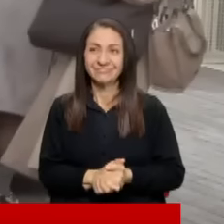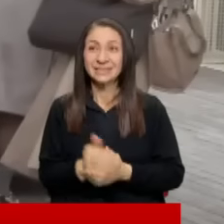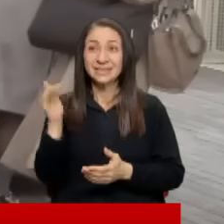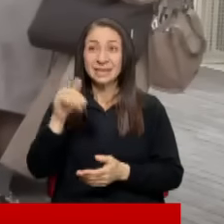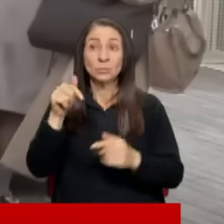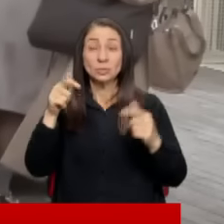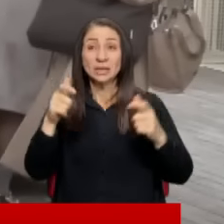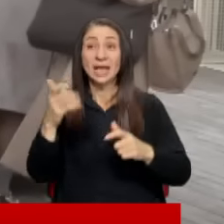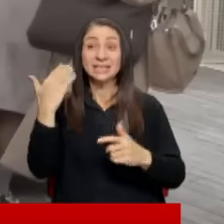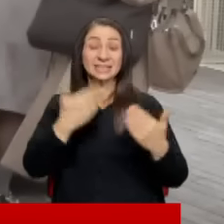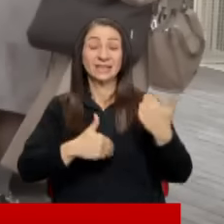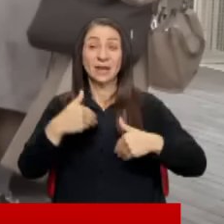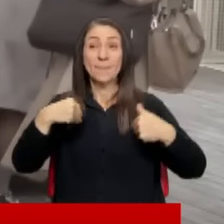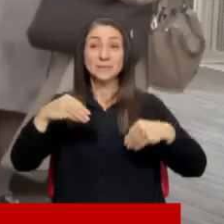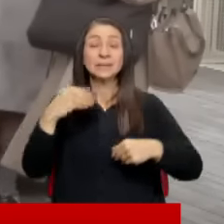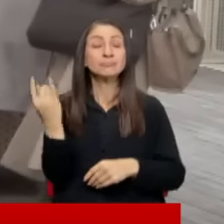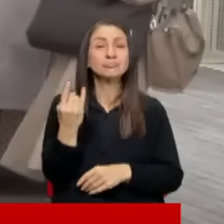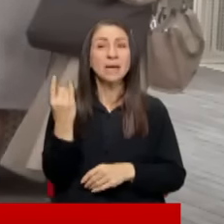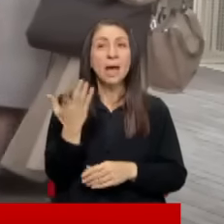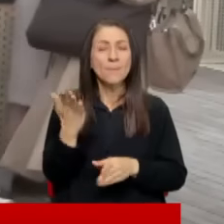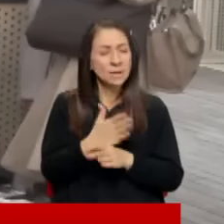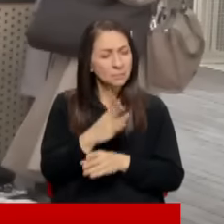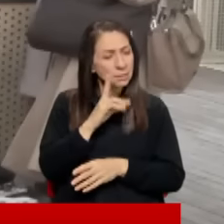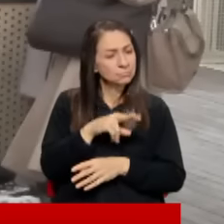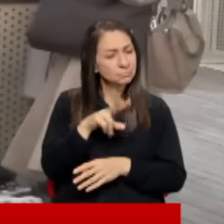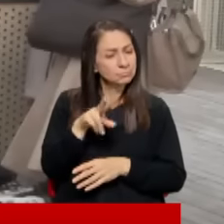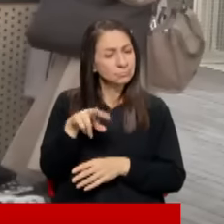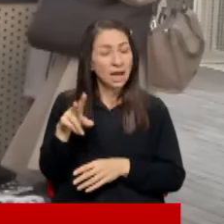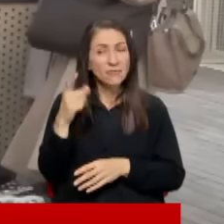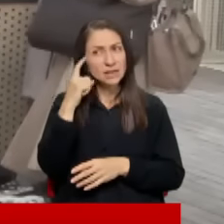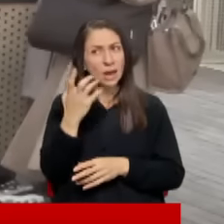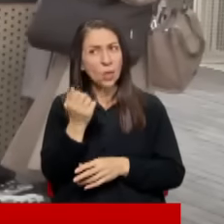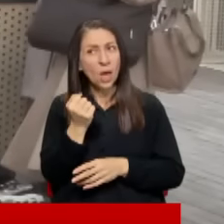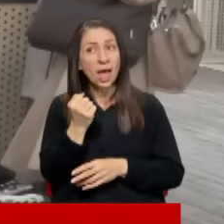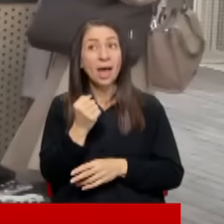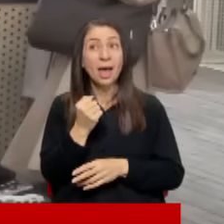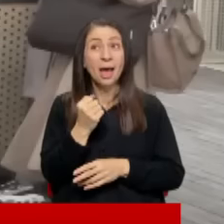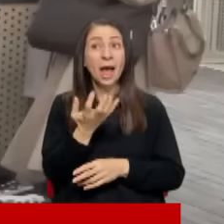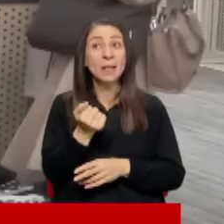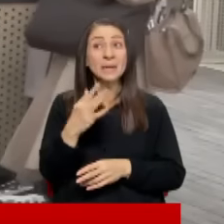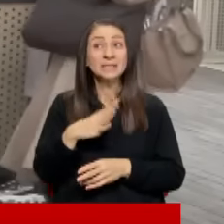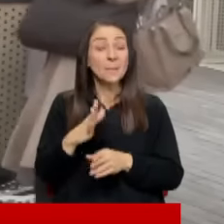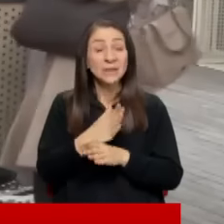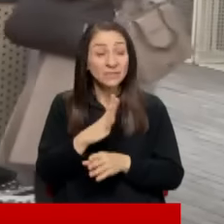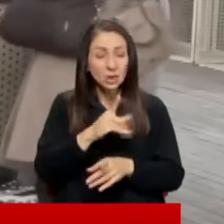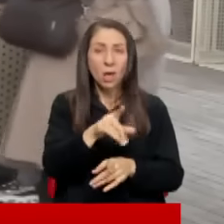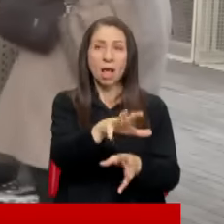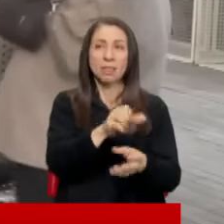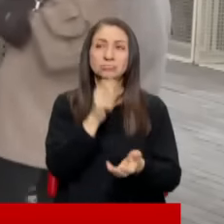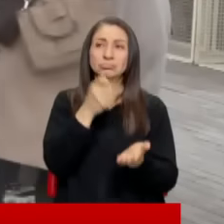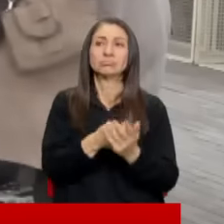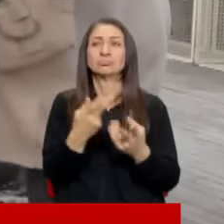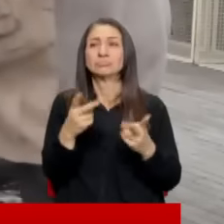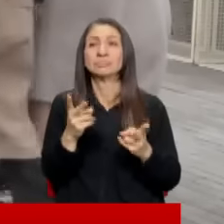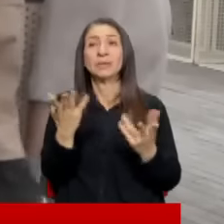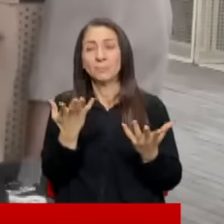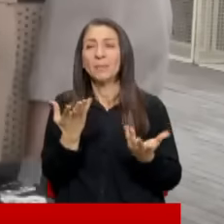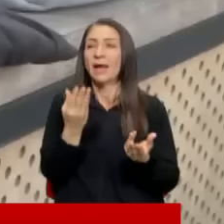burada eski sevgili pazarını gezip hem ürünleri görüyorlar, hem fikir alıyorlar, hem de almak istedikleri eşya varsa da bunları alabiliyorlar,